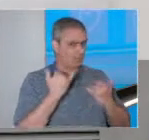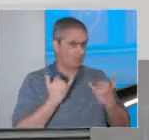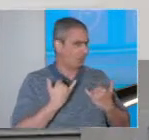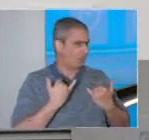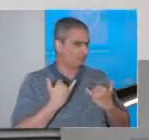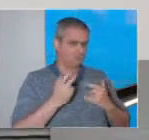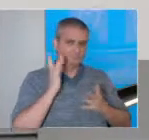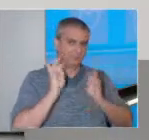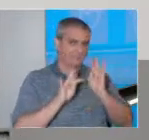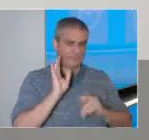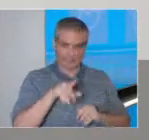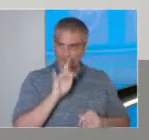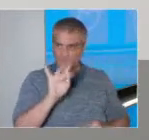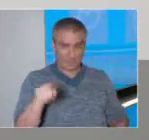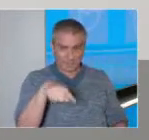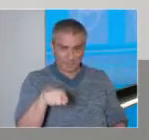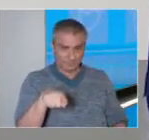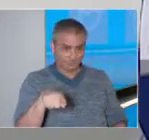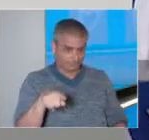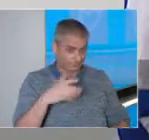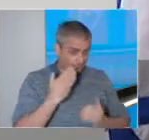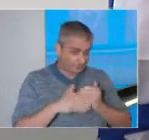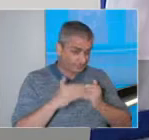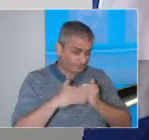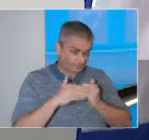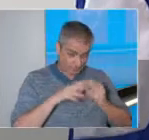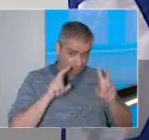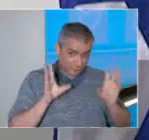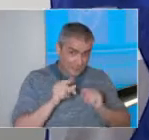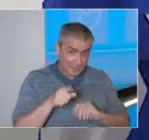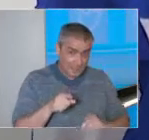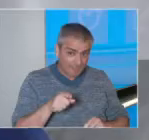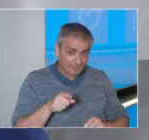הזה וההתקפות האלו נגדכם, בסוף, ישבו איתכם?